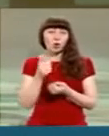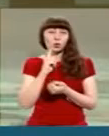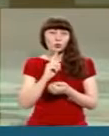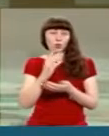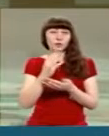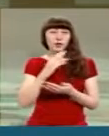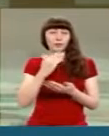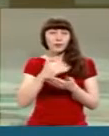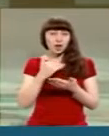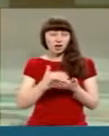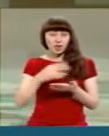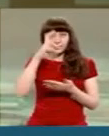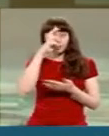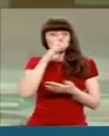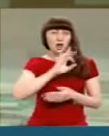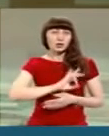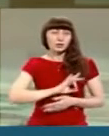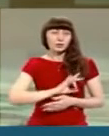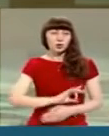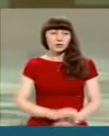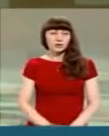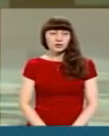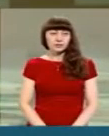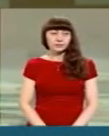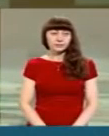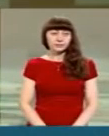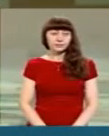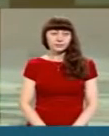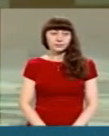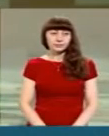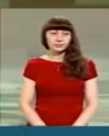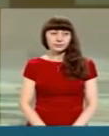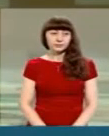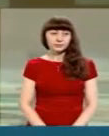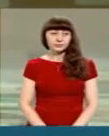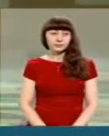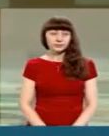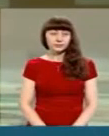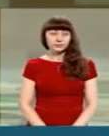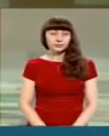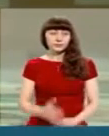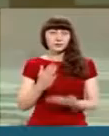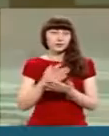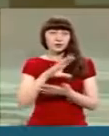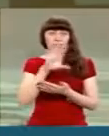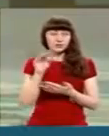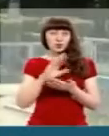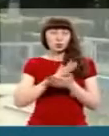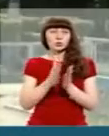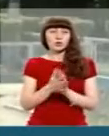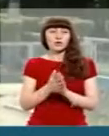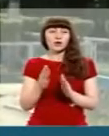алуға кеңесімді беремін. Мұнда бәрі жақсы, мемлекет тарапынан бүкіл көшіп келген мигранттарға бүкіл жағдай